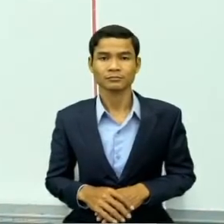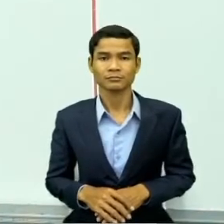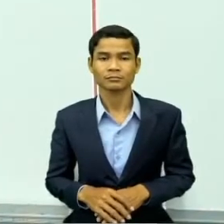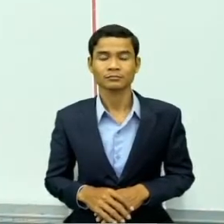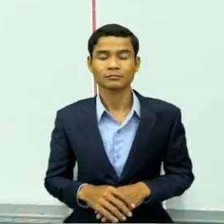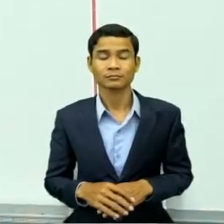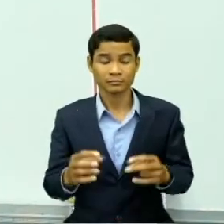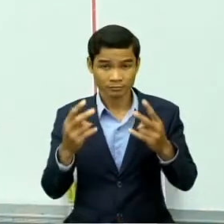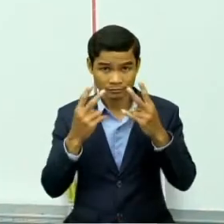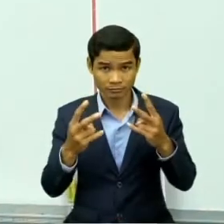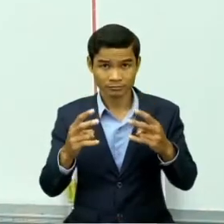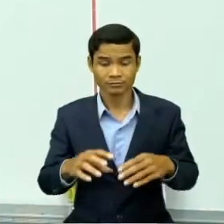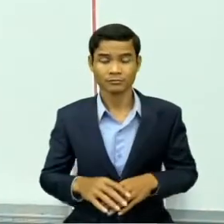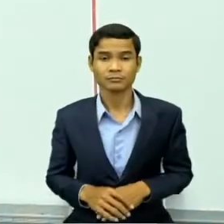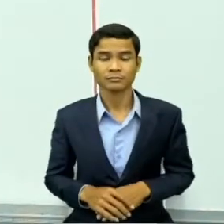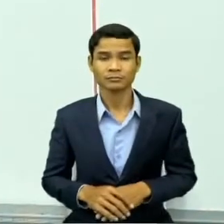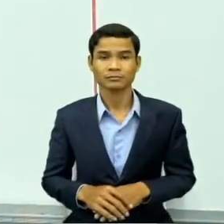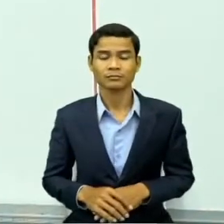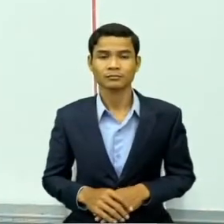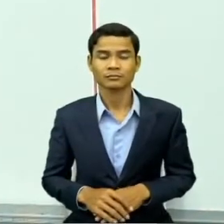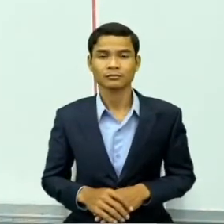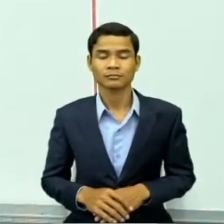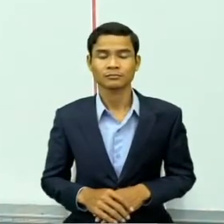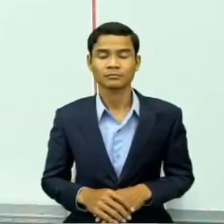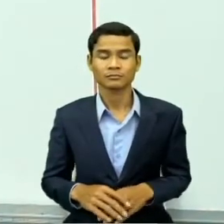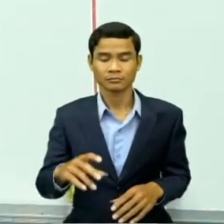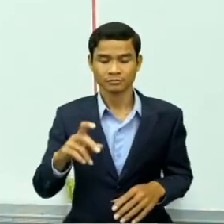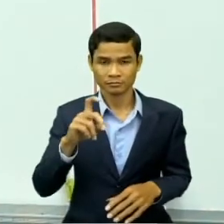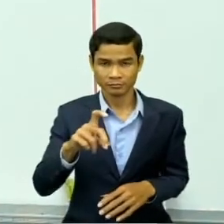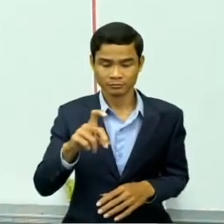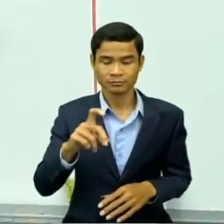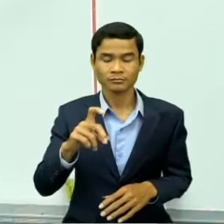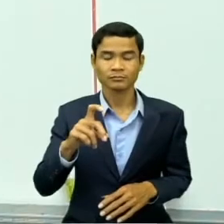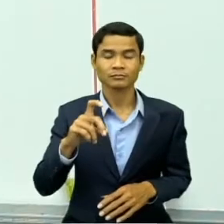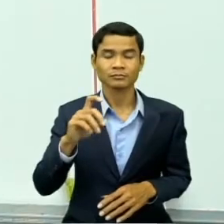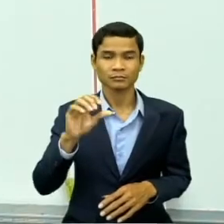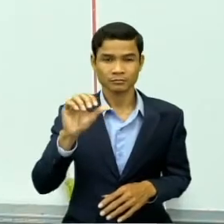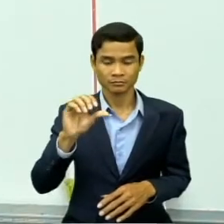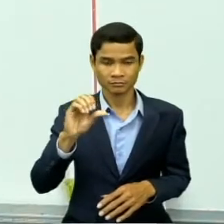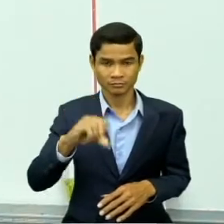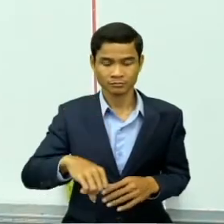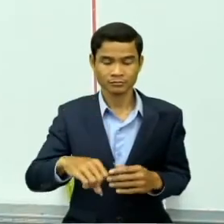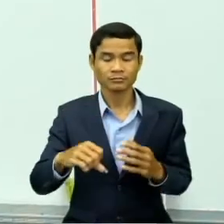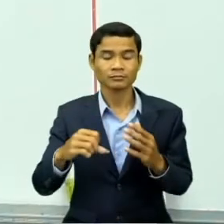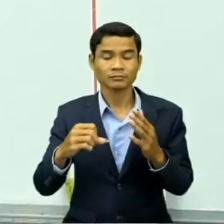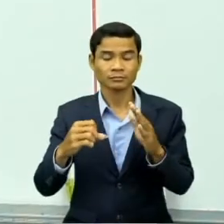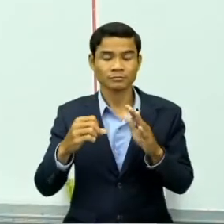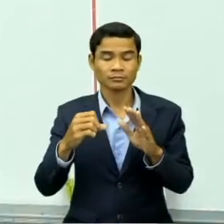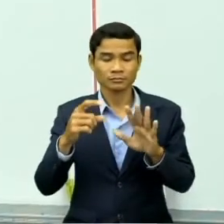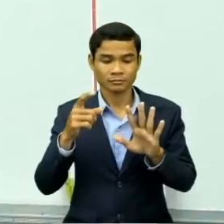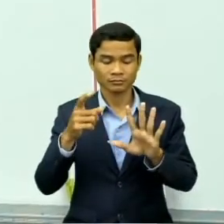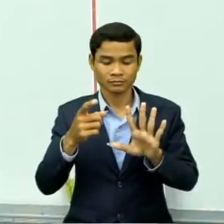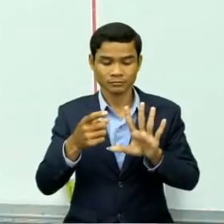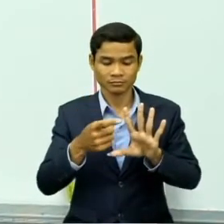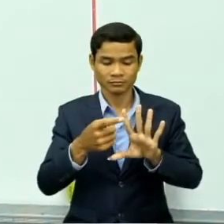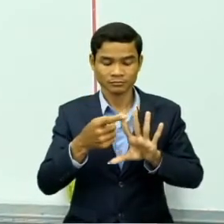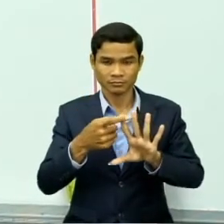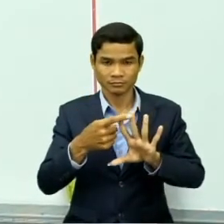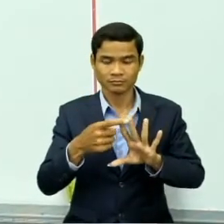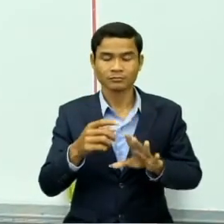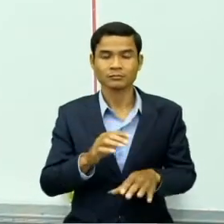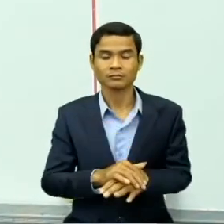ចាផ្ទៀងផ្ទាត់ផ្លើអឺភ្លឺចាម្ដងទៀតផ្លើ